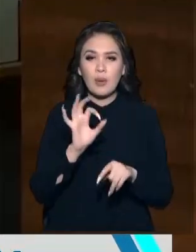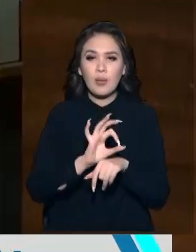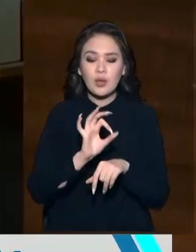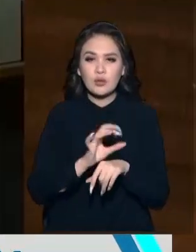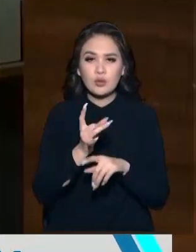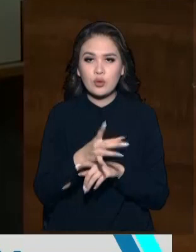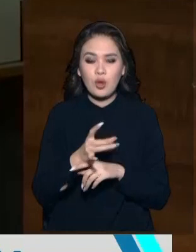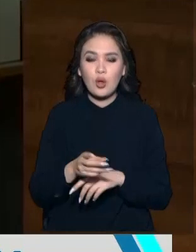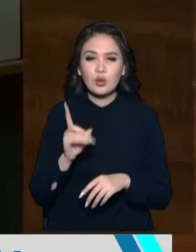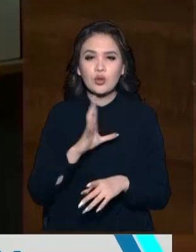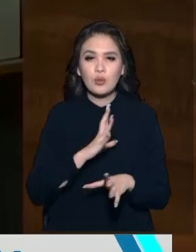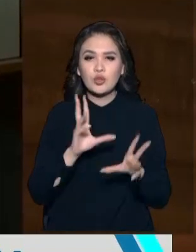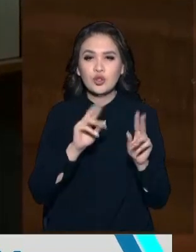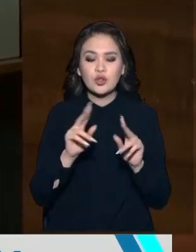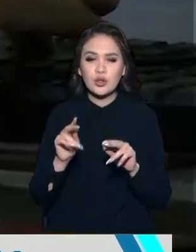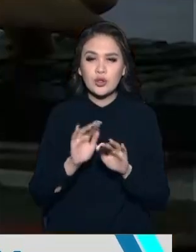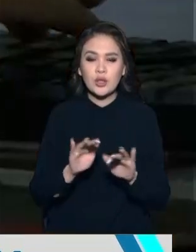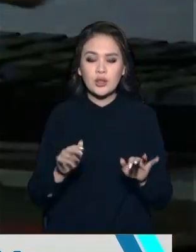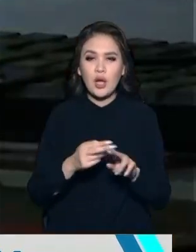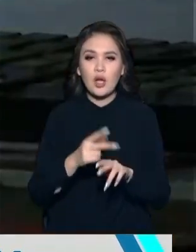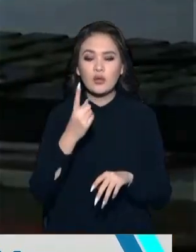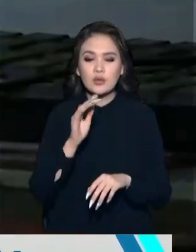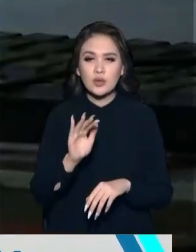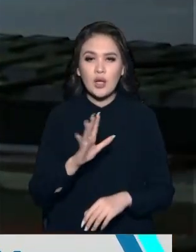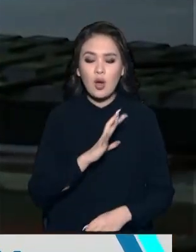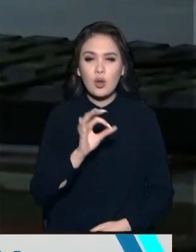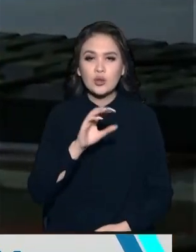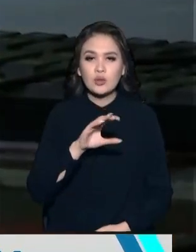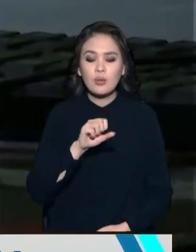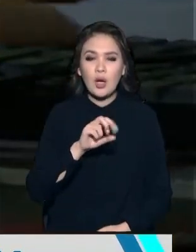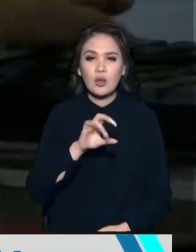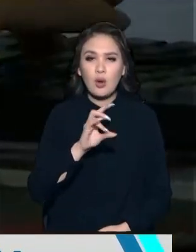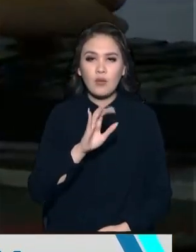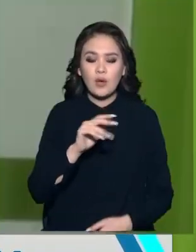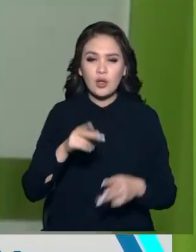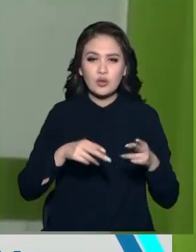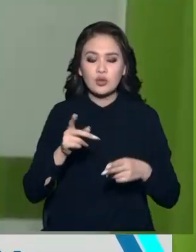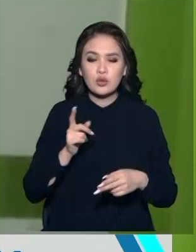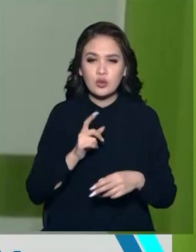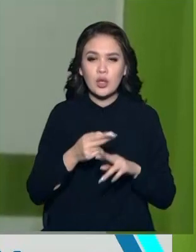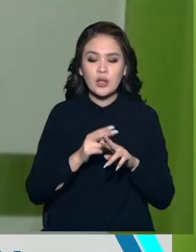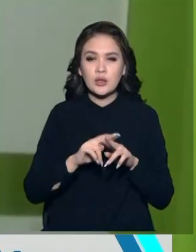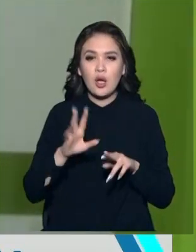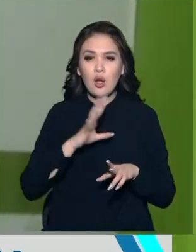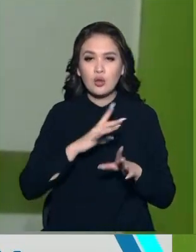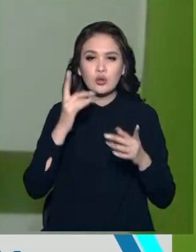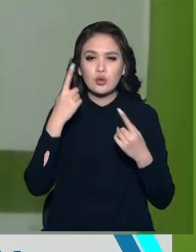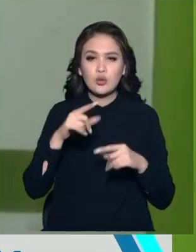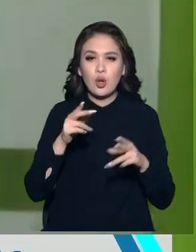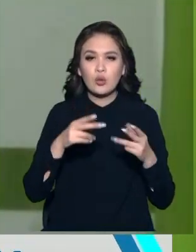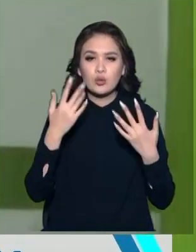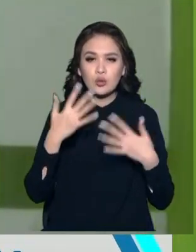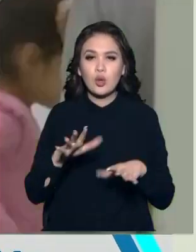даря им шанс на счастливое детство. Одному из детей Айжан Успановой предстоит пережить операционное вмешательство, другого уже